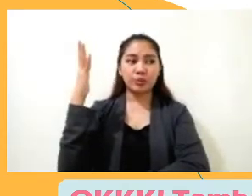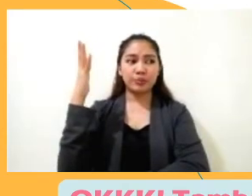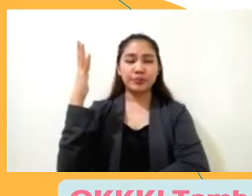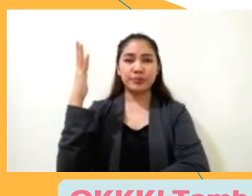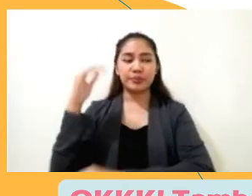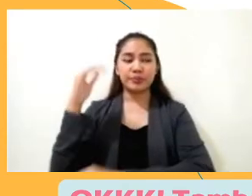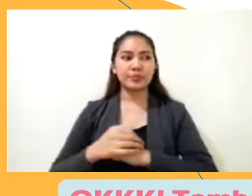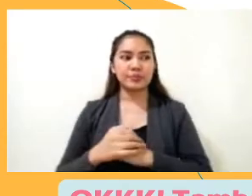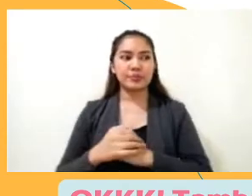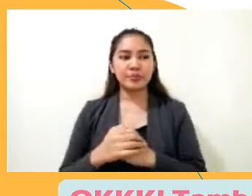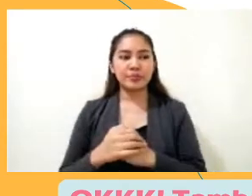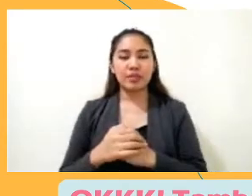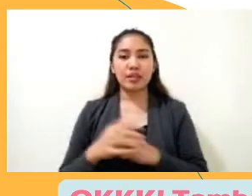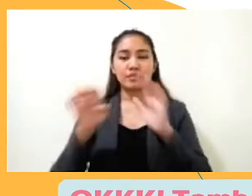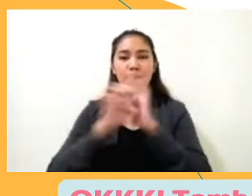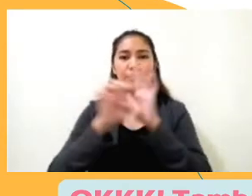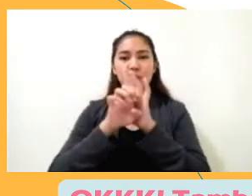hawak